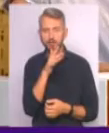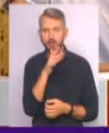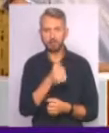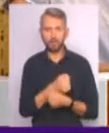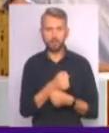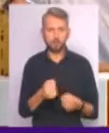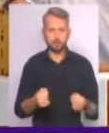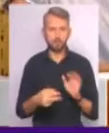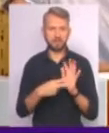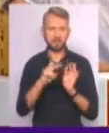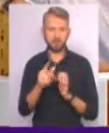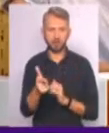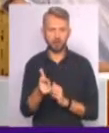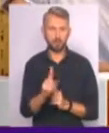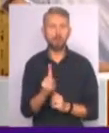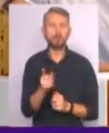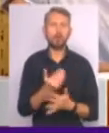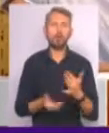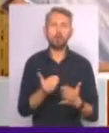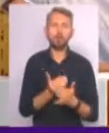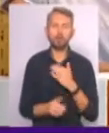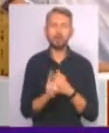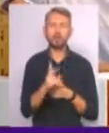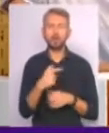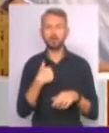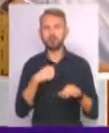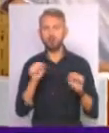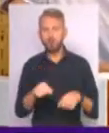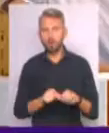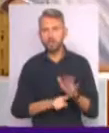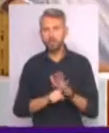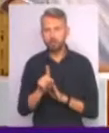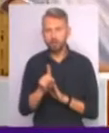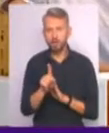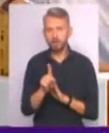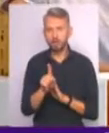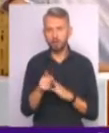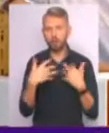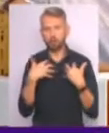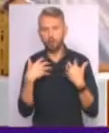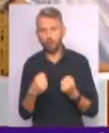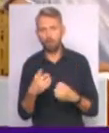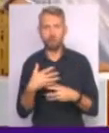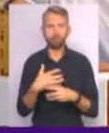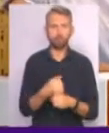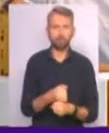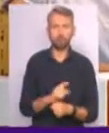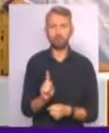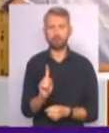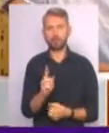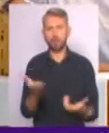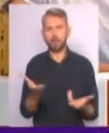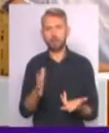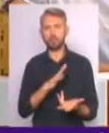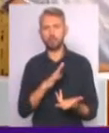7 кілограмів. Що ви порекомендуєте, як можна мені почати процес оздоровлення, схуднення, щоб якось